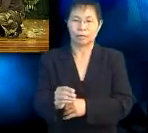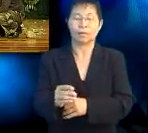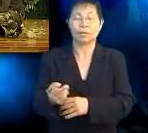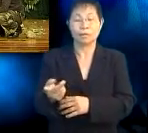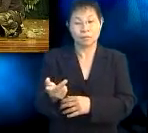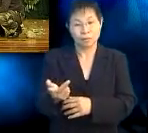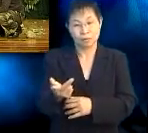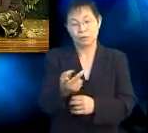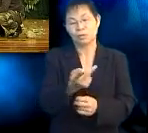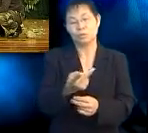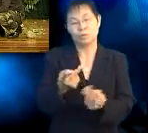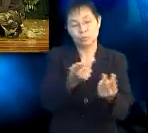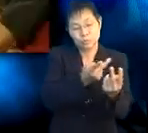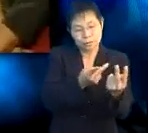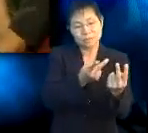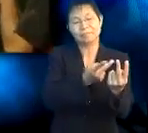kamu berdua juga